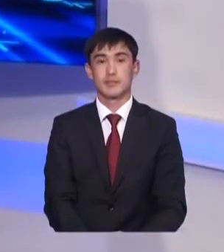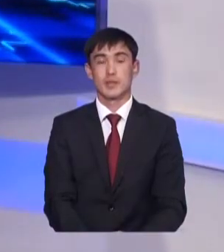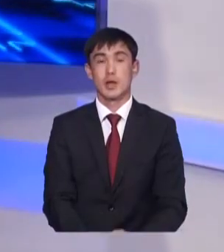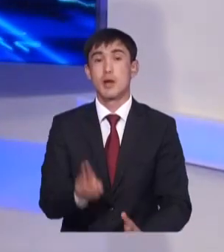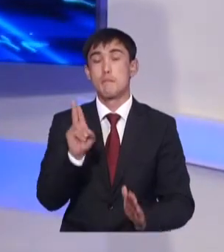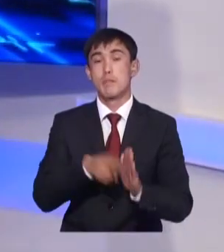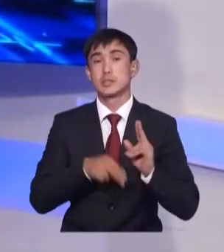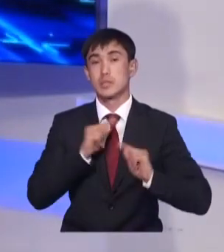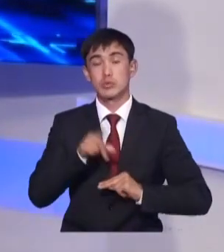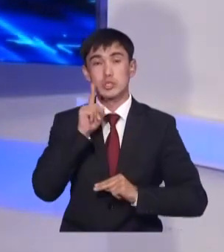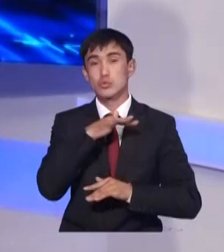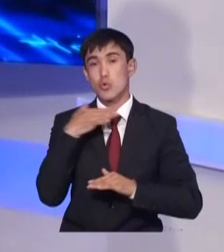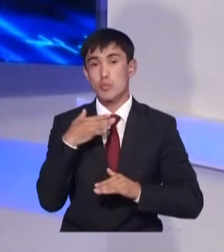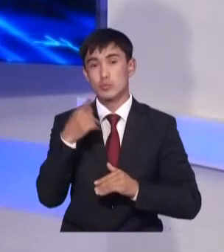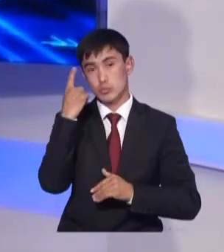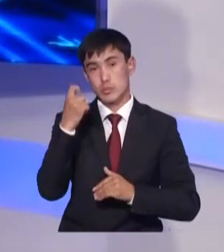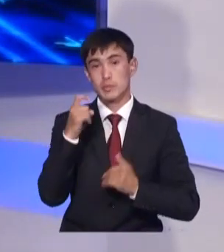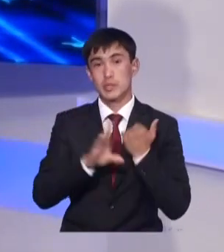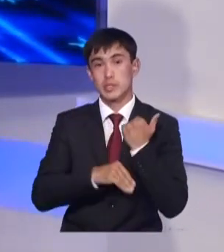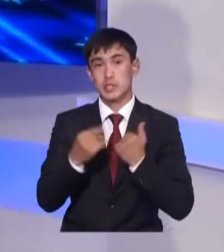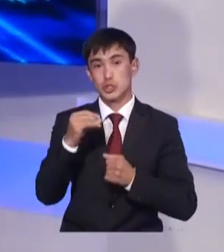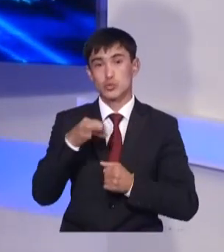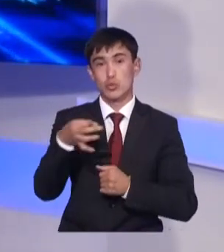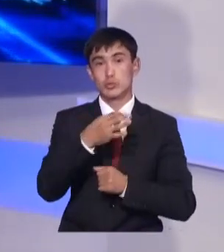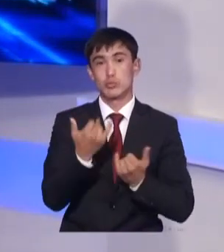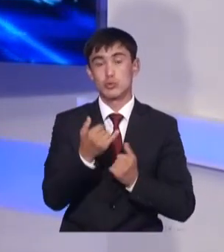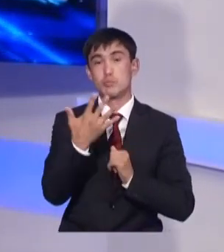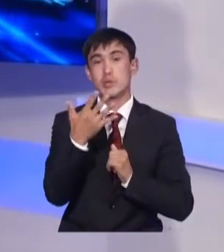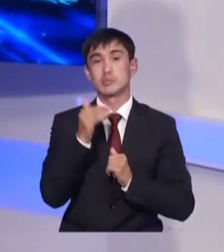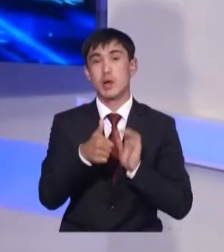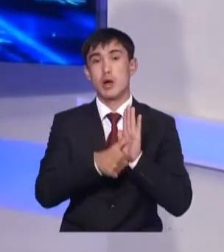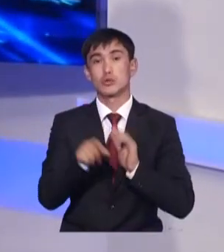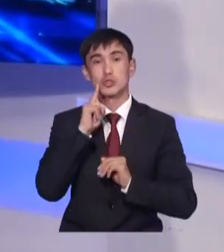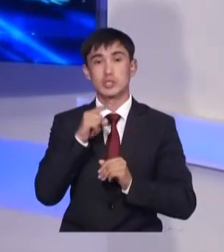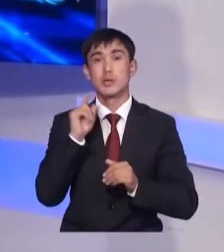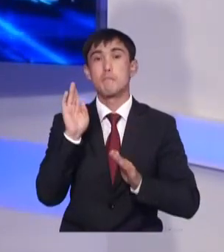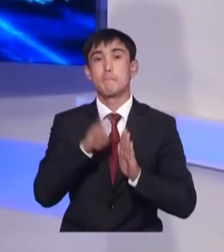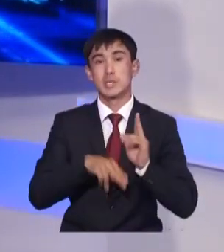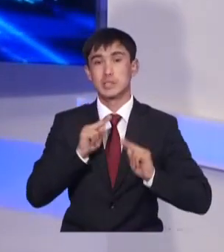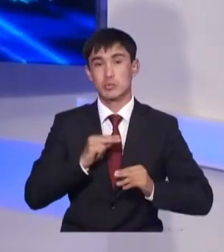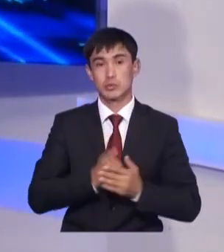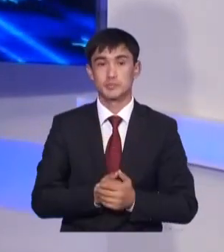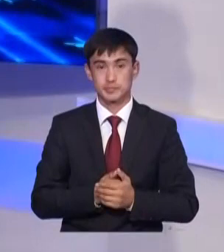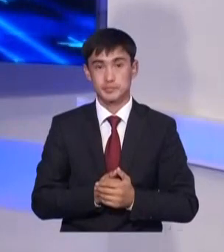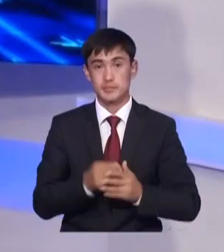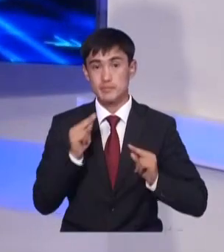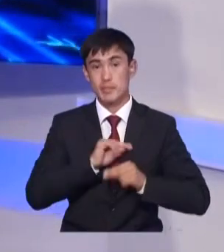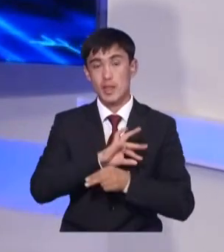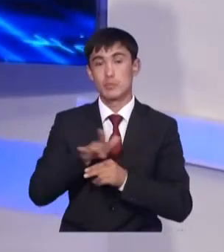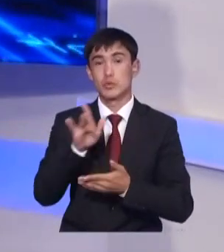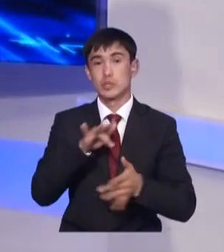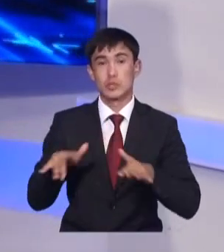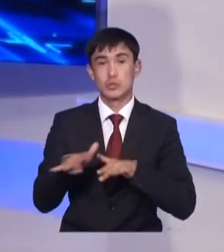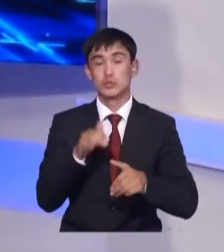Жұмыссыз жүрген жас көп. Соңғы мәліметтерге сәйкес Жетісу облысында бүгінге 5600 жас тұрақты күн көріссіз. Еңбекпен